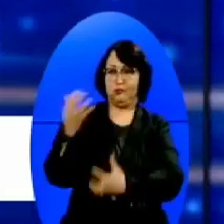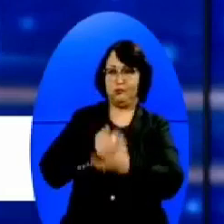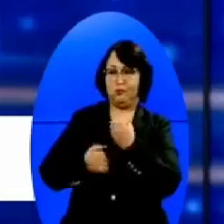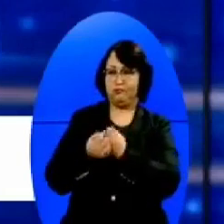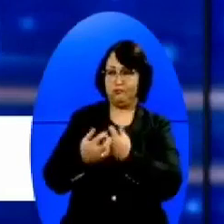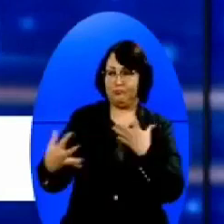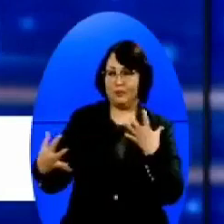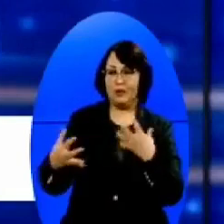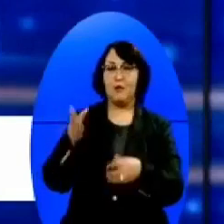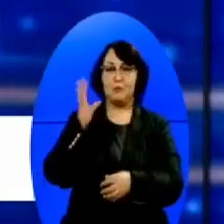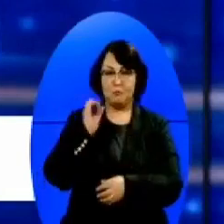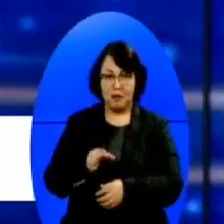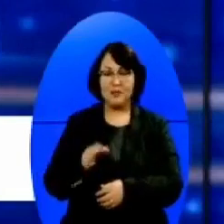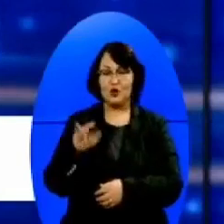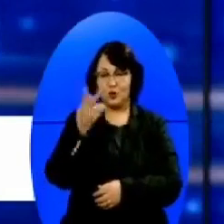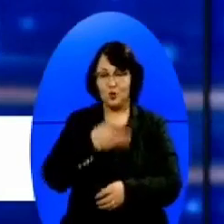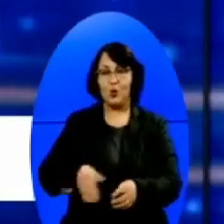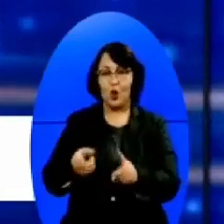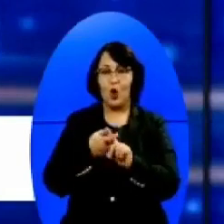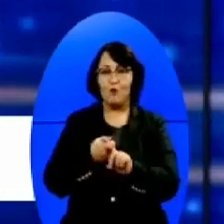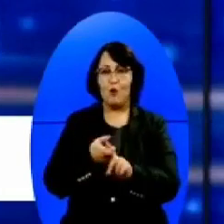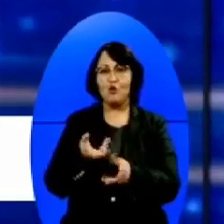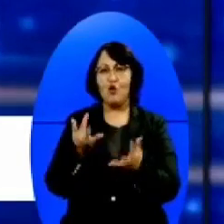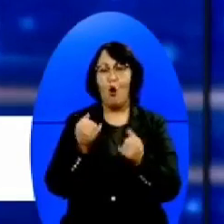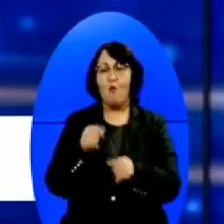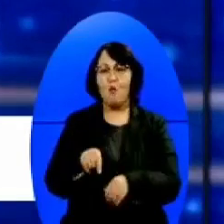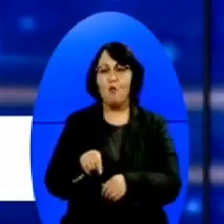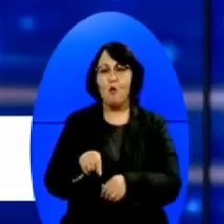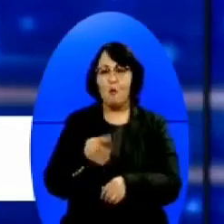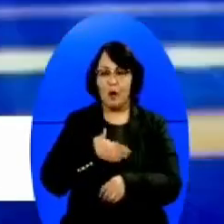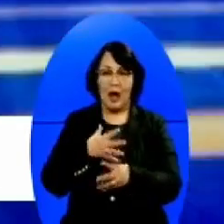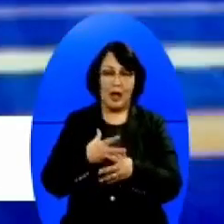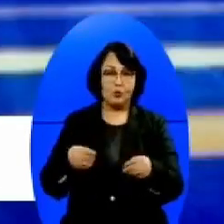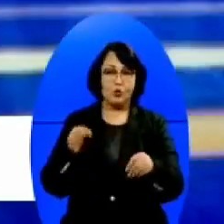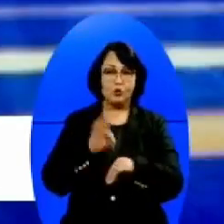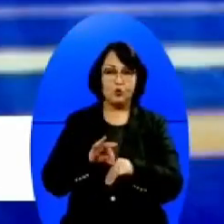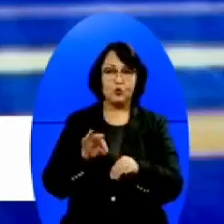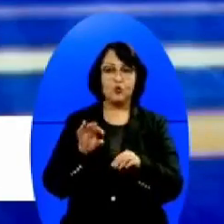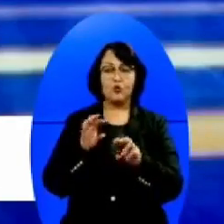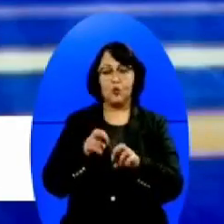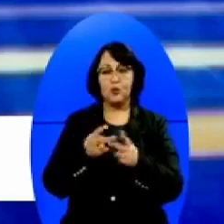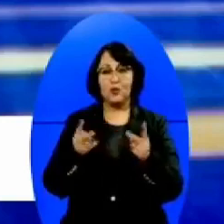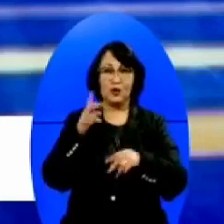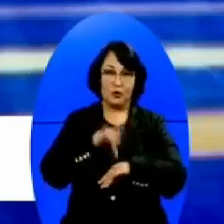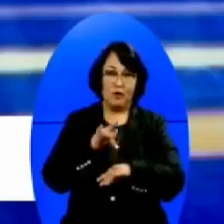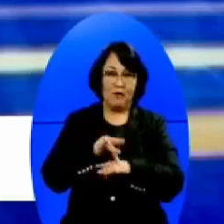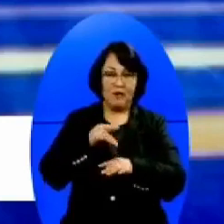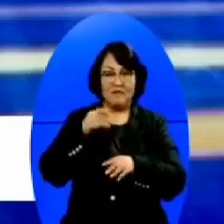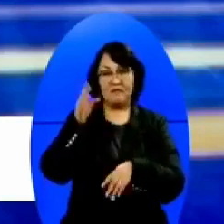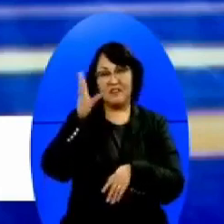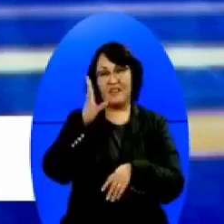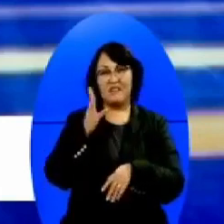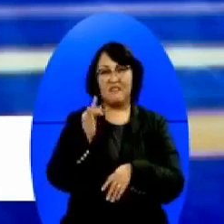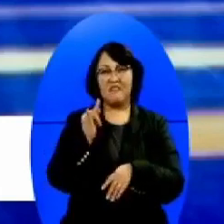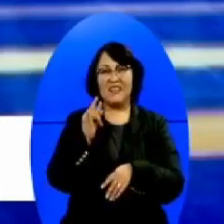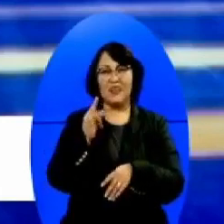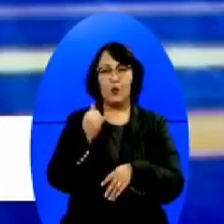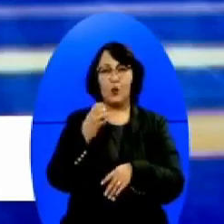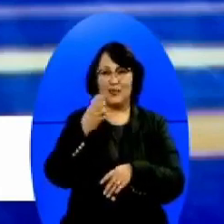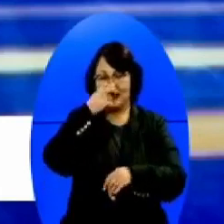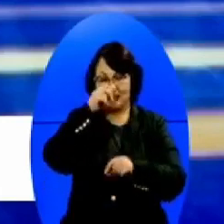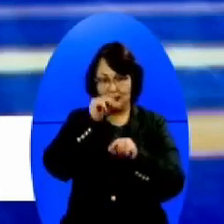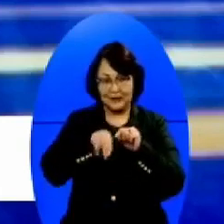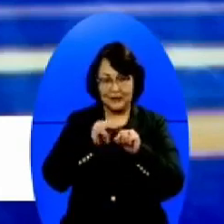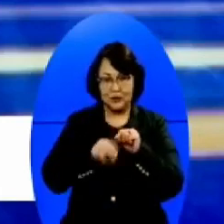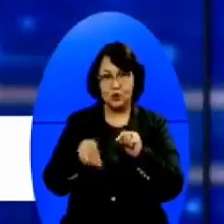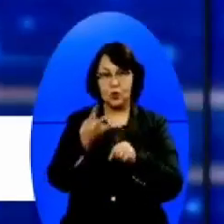За тэрнээс гадна яг манай халдварч хүчин судлалын үндэсний төвд одоо сүүлийн 7 өнөгт вирус судлалын лабораторид хийсэн шинжилгээгээр нийтдээ 403 сэрцэг